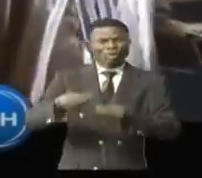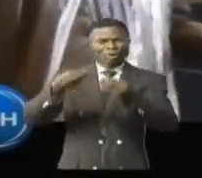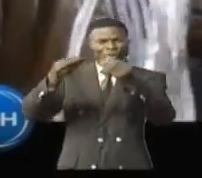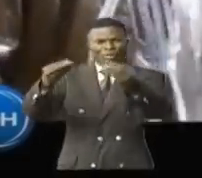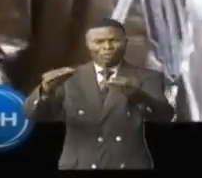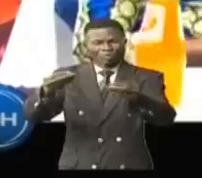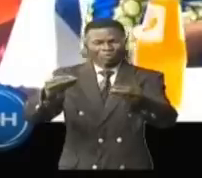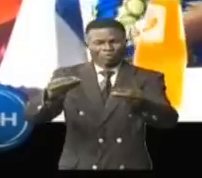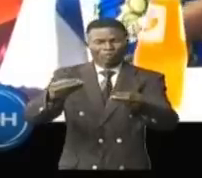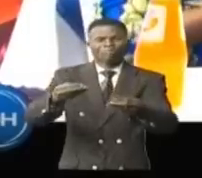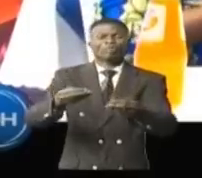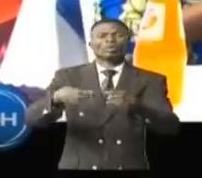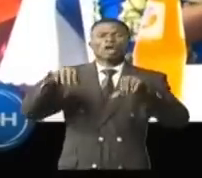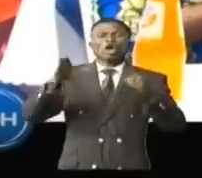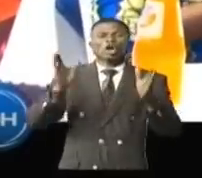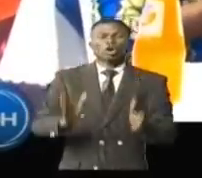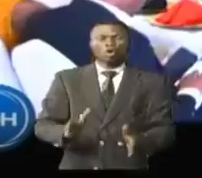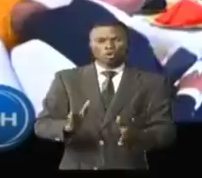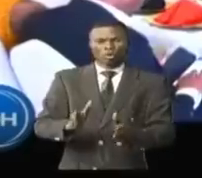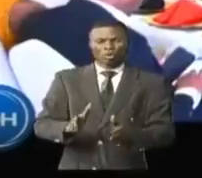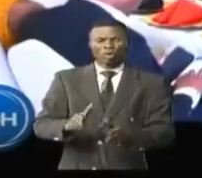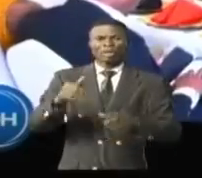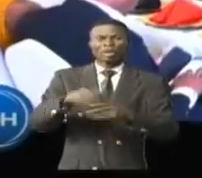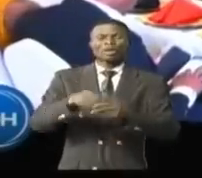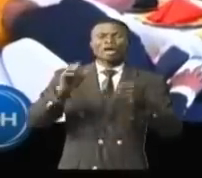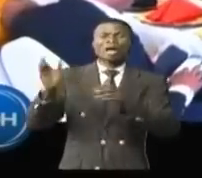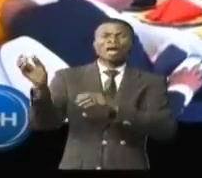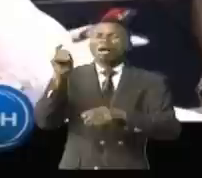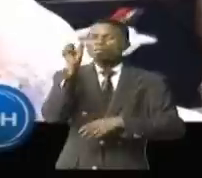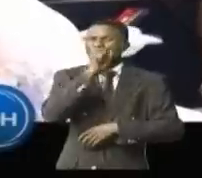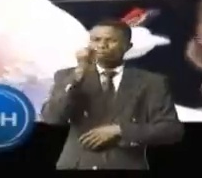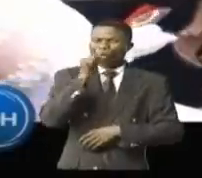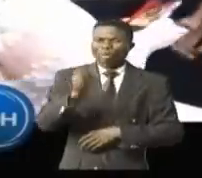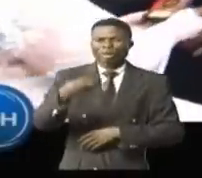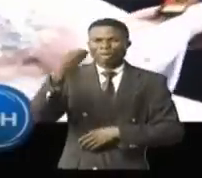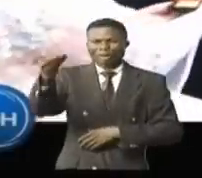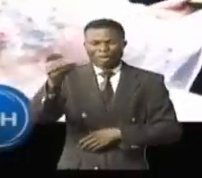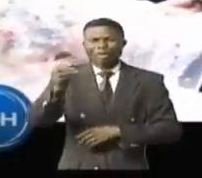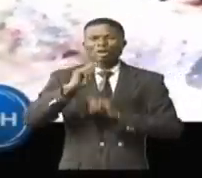aux non-ressortissants congolais à travers une soirée de gala pour la remise de